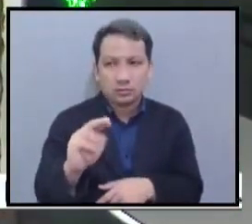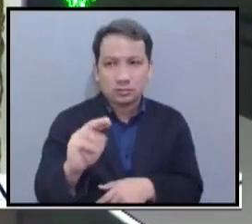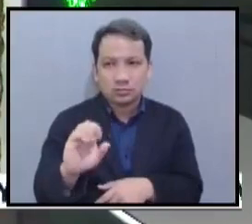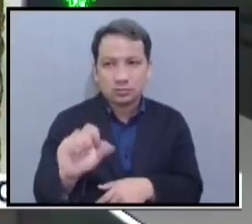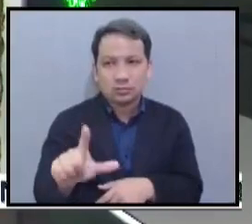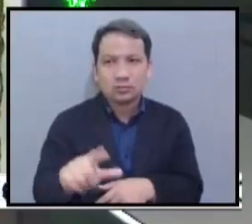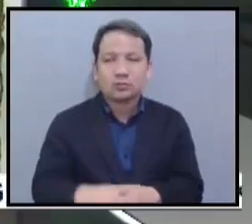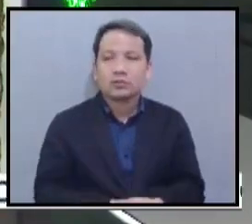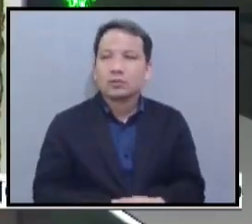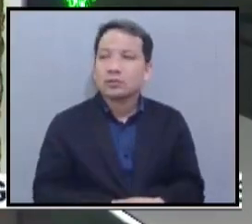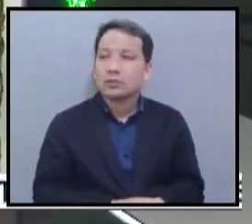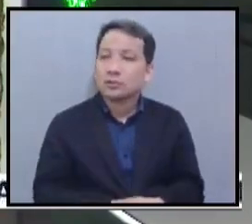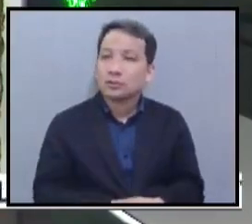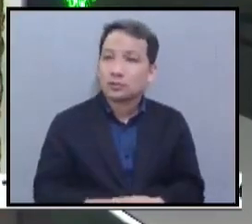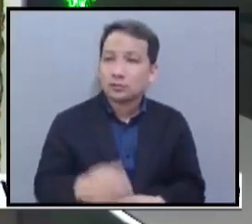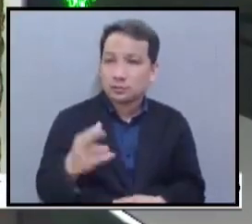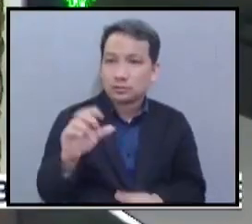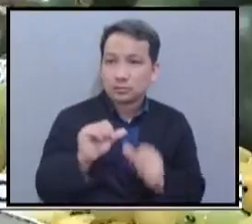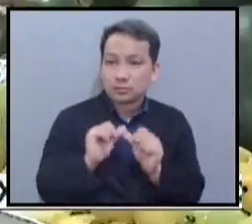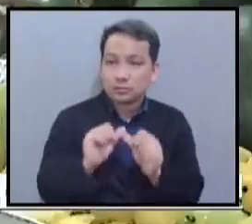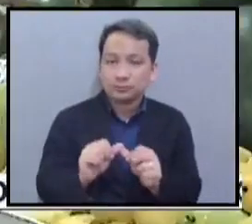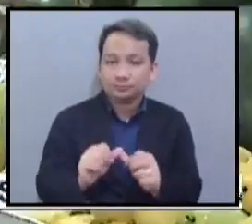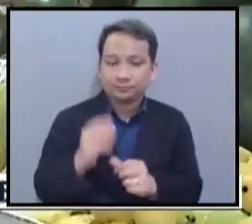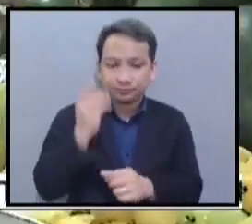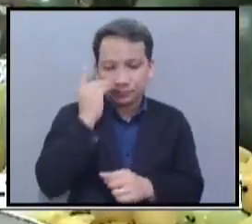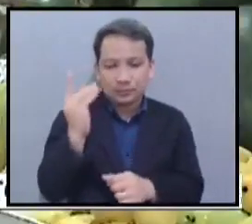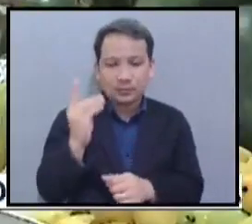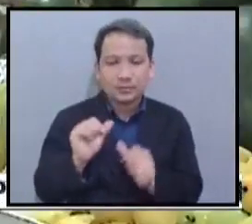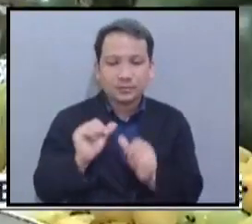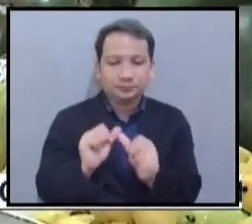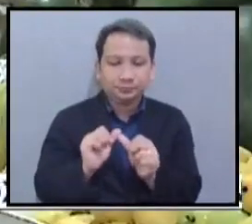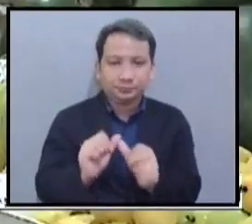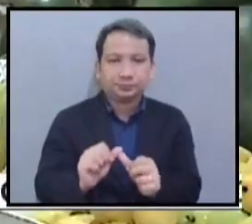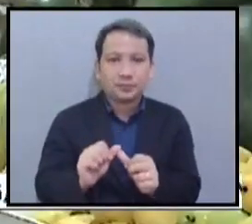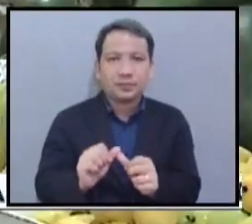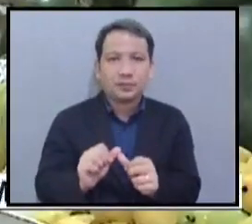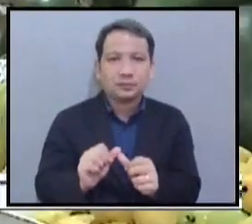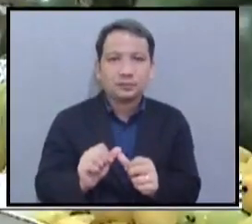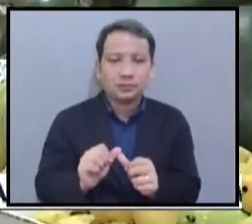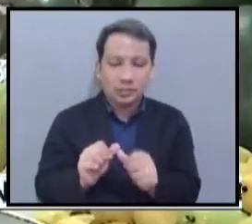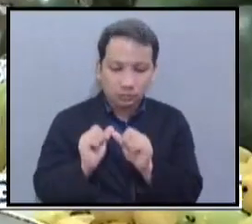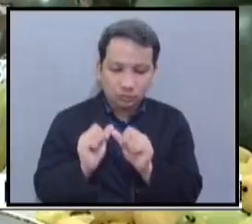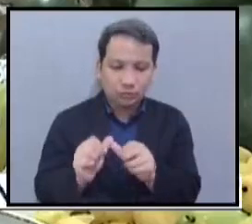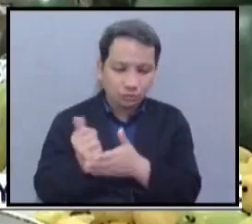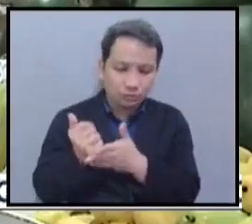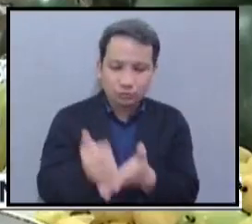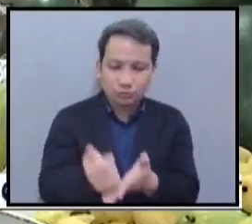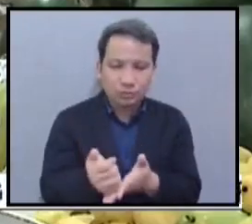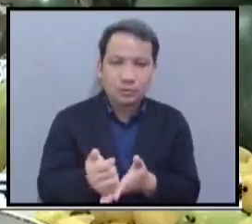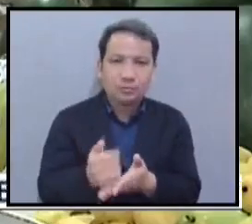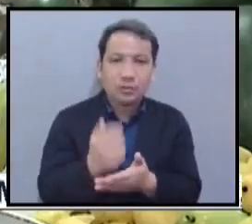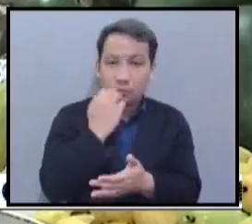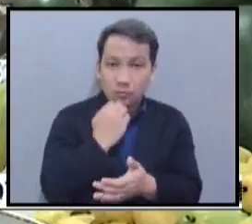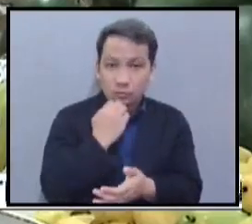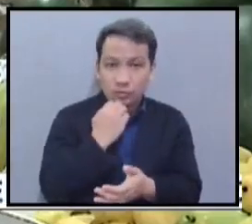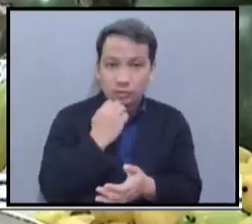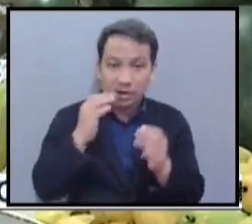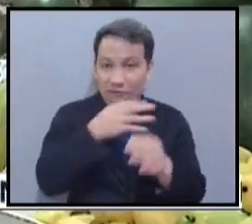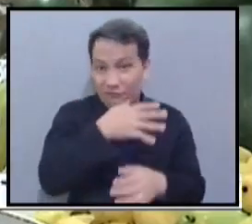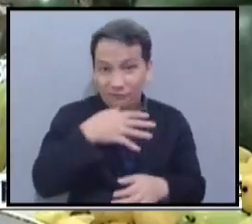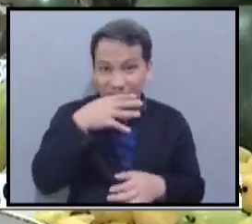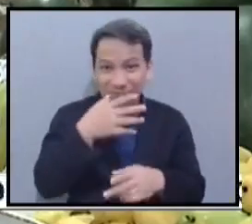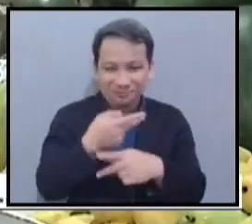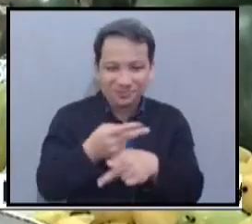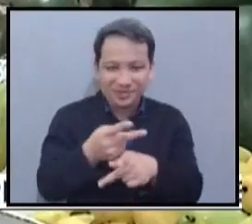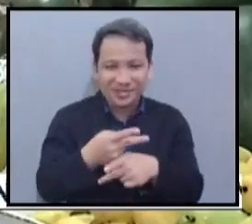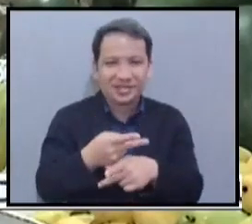Rise and Shine Pilipinas, Diana, patuloy na maghahatid ng mga abot-kayang mga farm produce ang